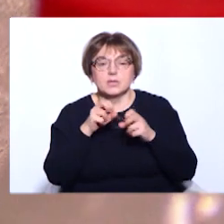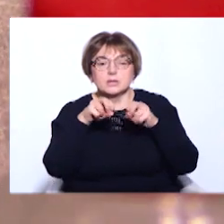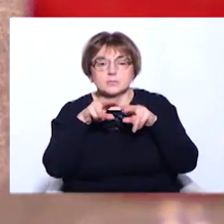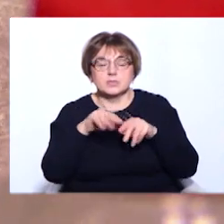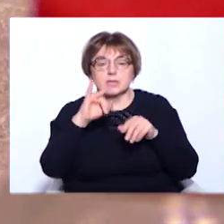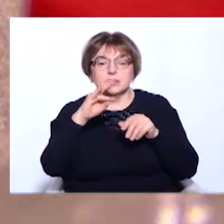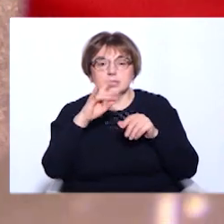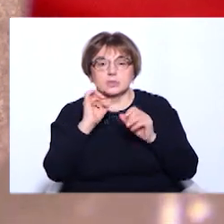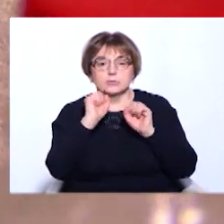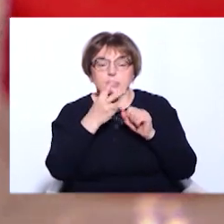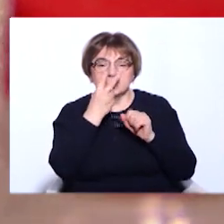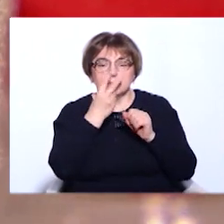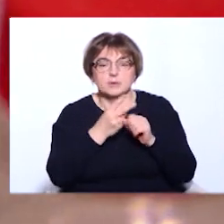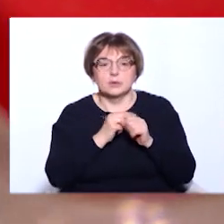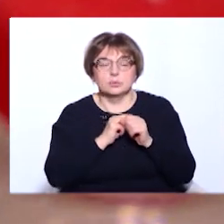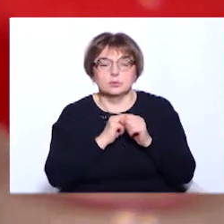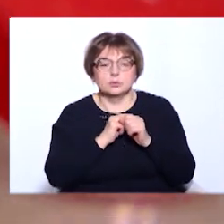შეიძლება შევამოწმოთ.